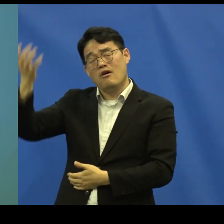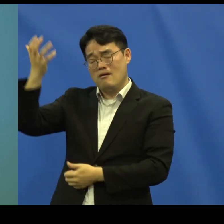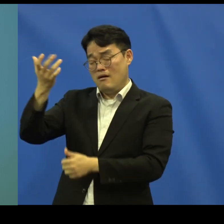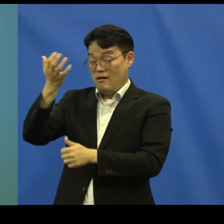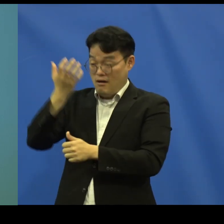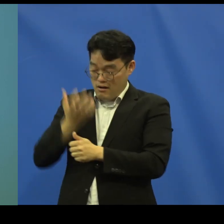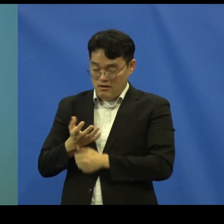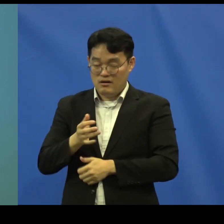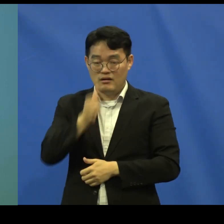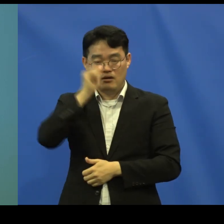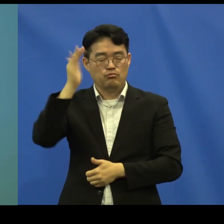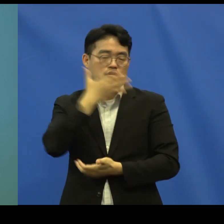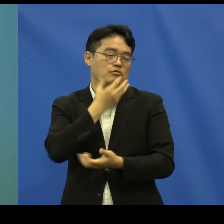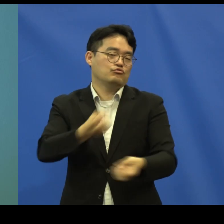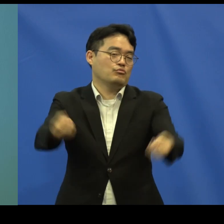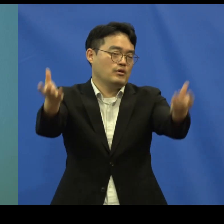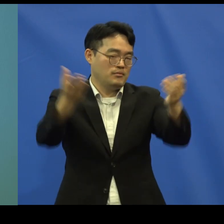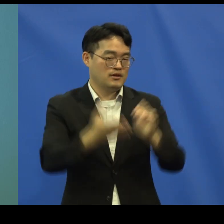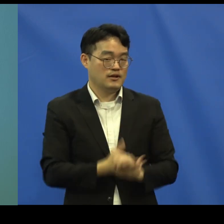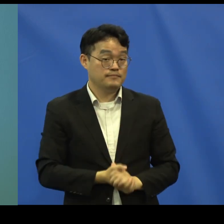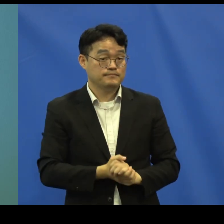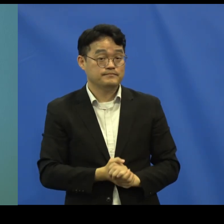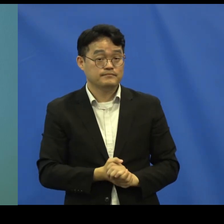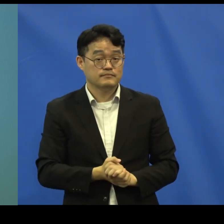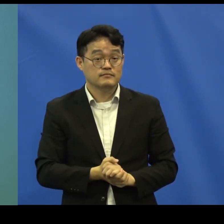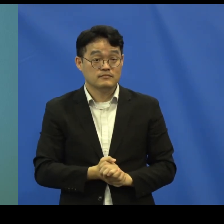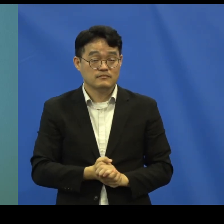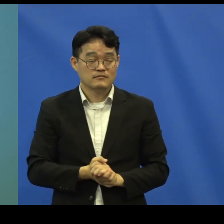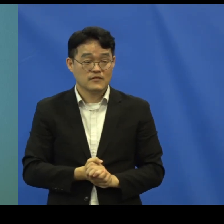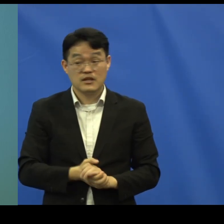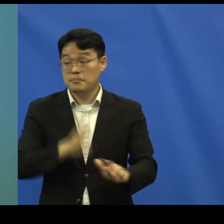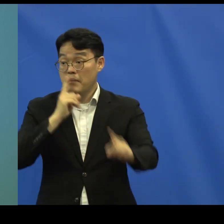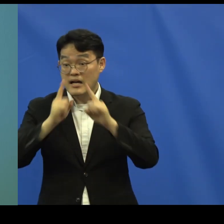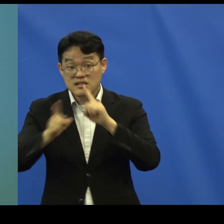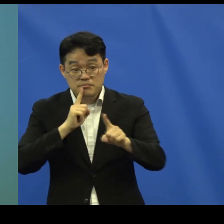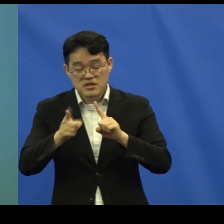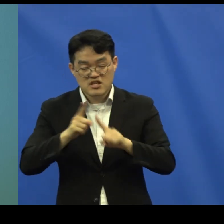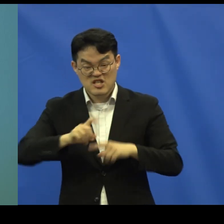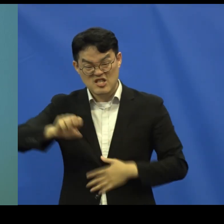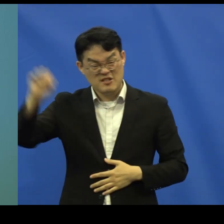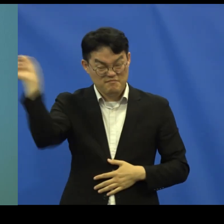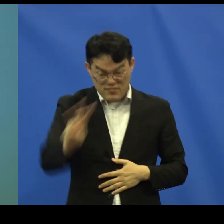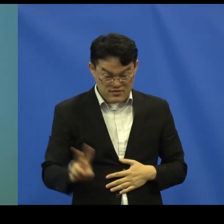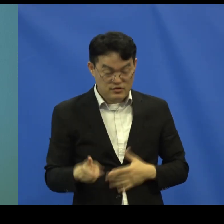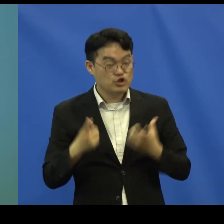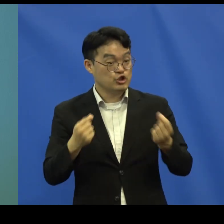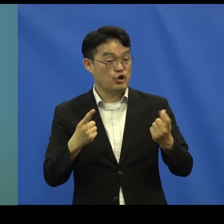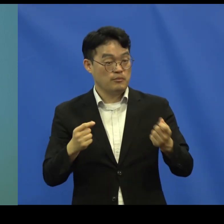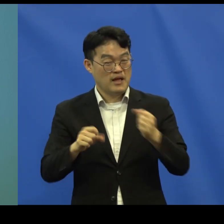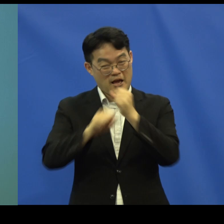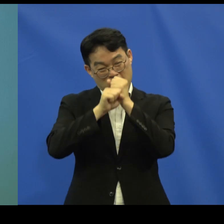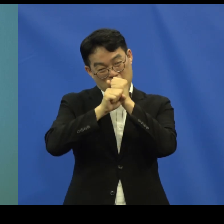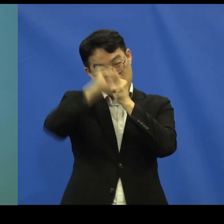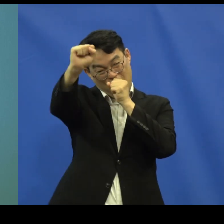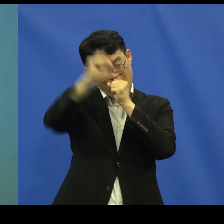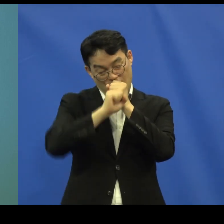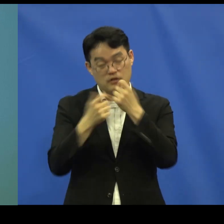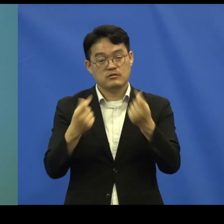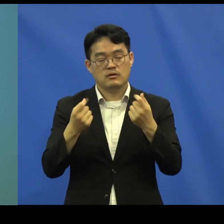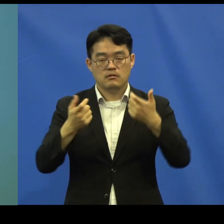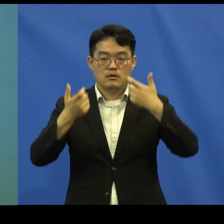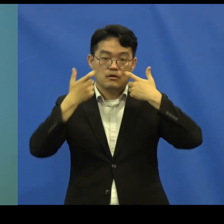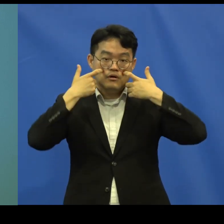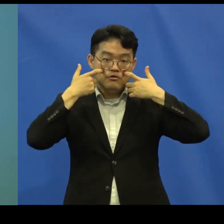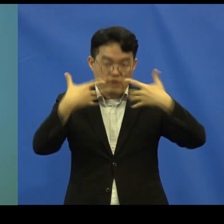하나님의 말씀을 들을 때 그 말씀이 마치 천둥 소리처럼 나팔 소리처럼 나에게 들려지는 선명한